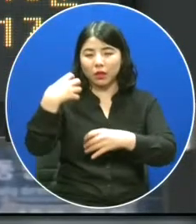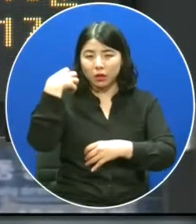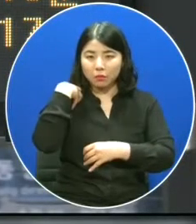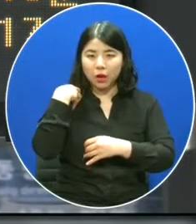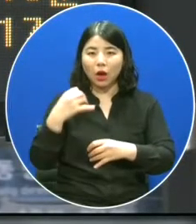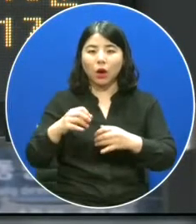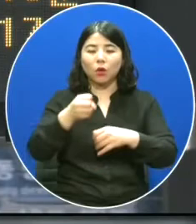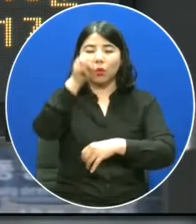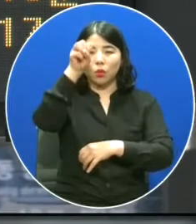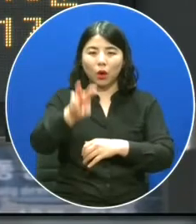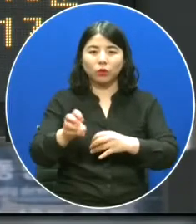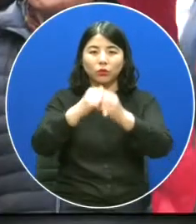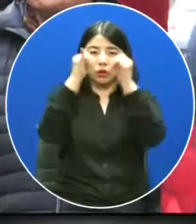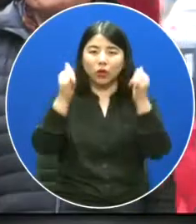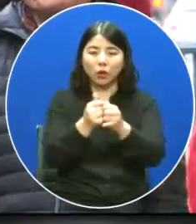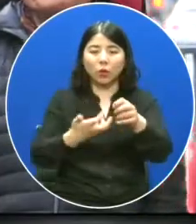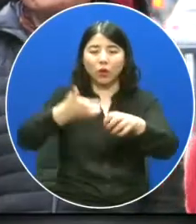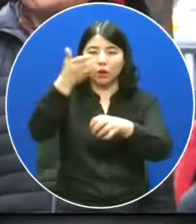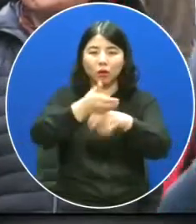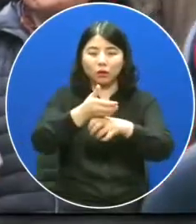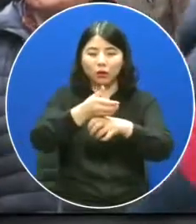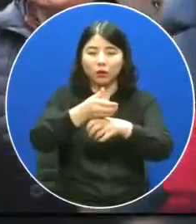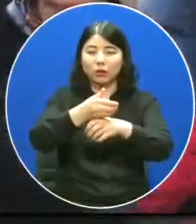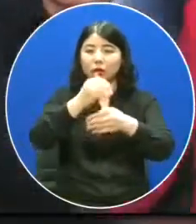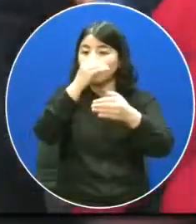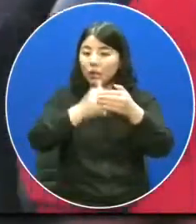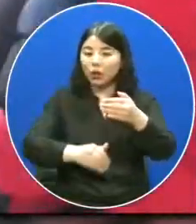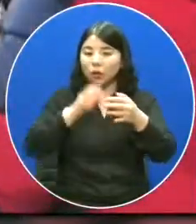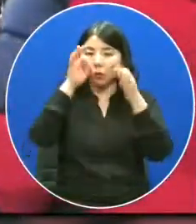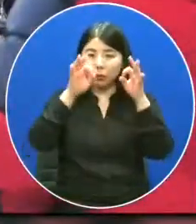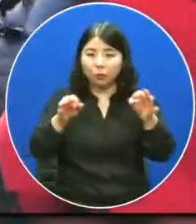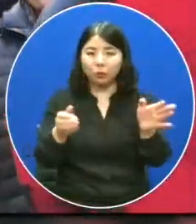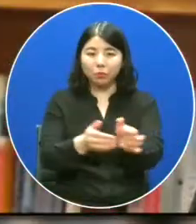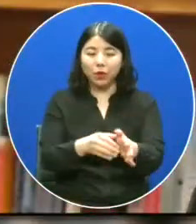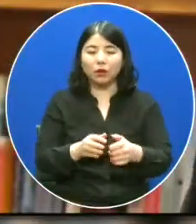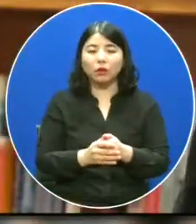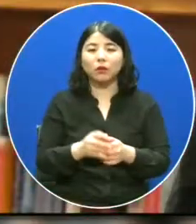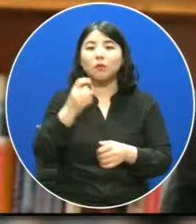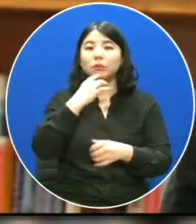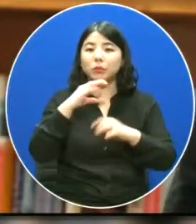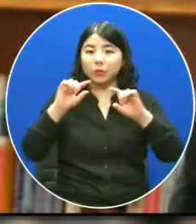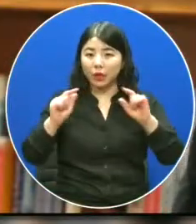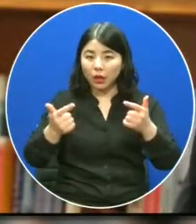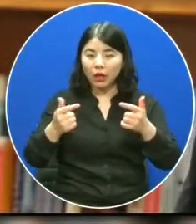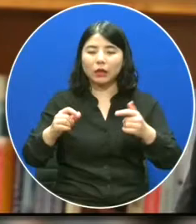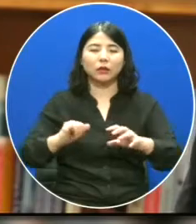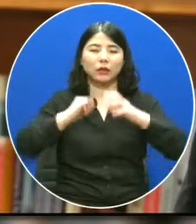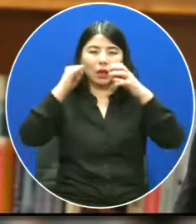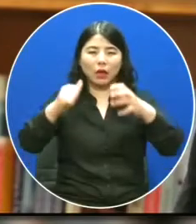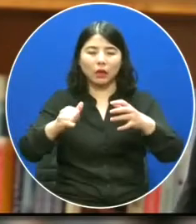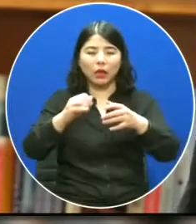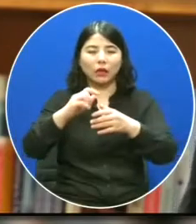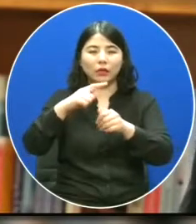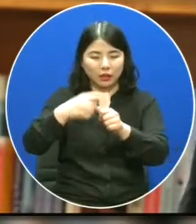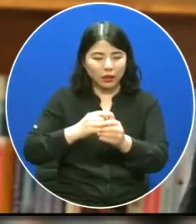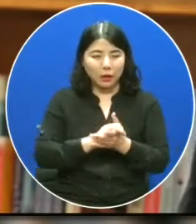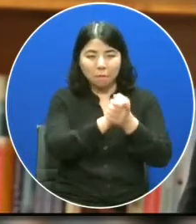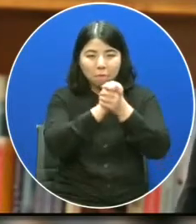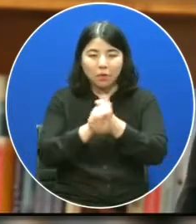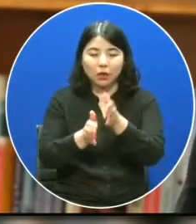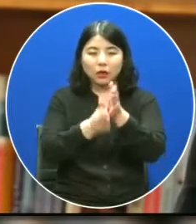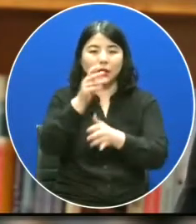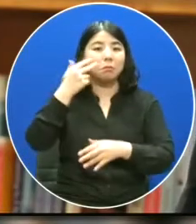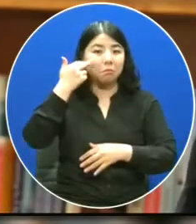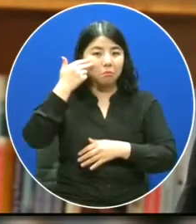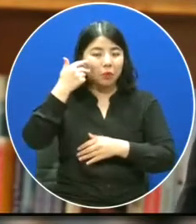하는 광주 사회혁신 플랫폼의 사례를 집중해서 보여주었습니다. 그뿐만 아니라 세계적인 친환경 도시인